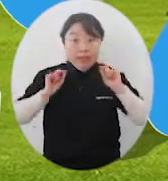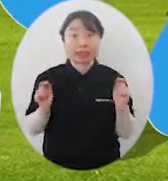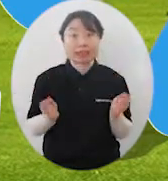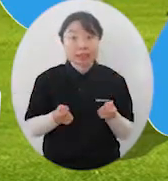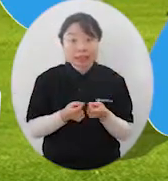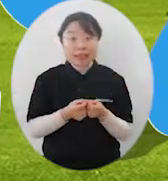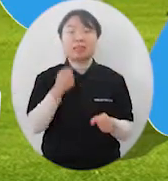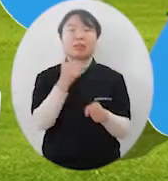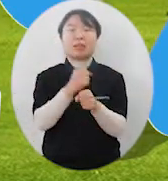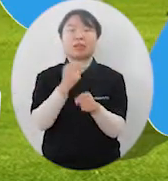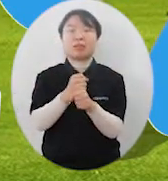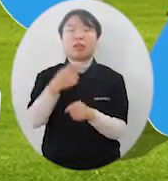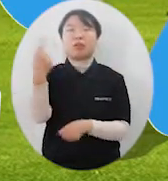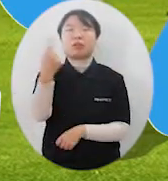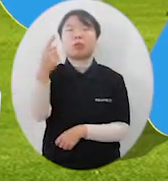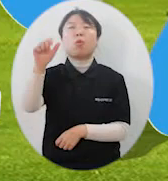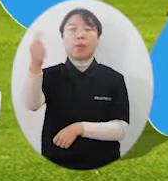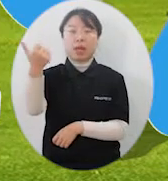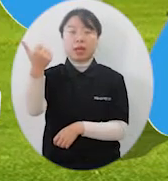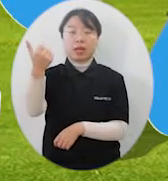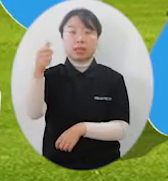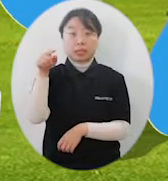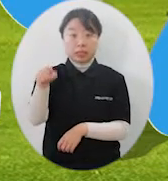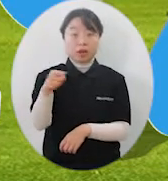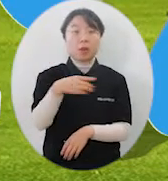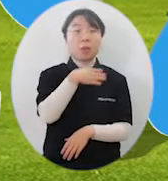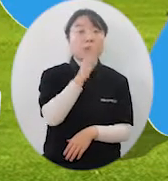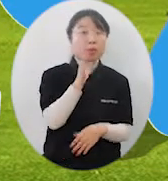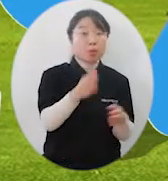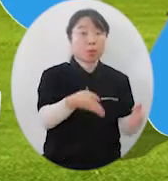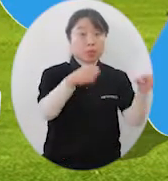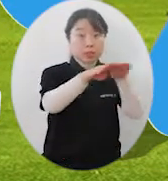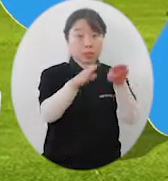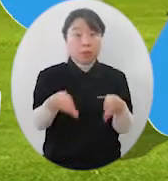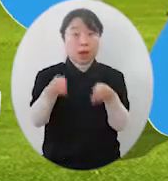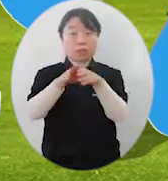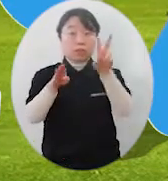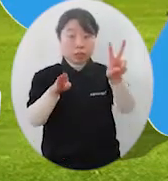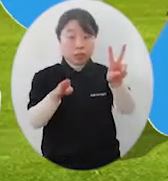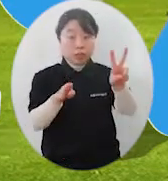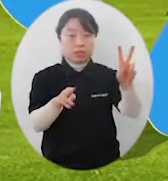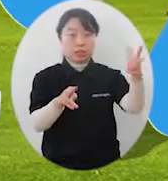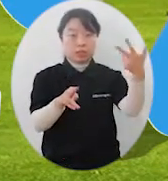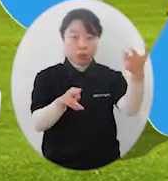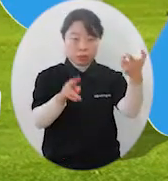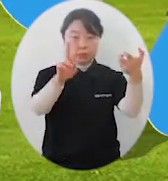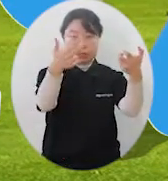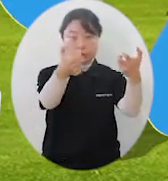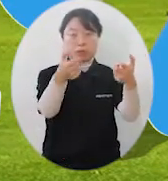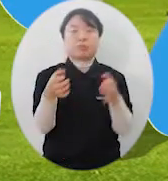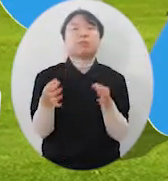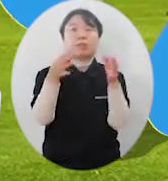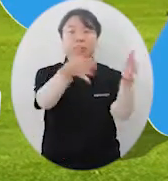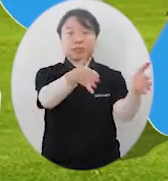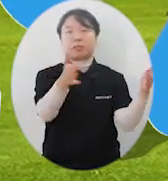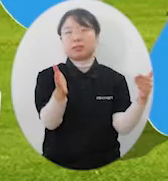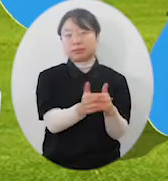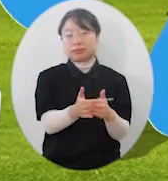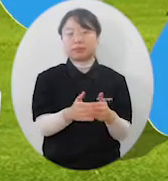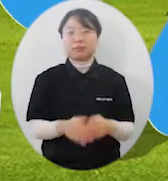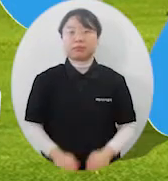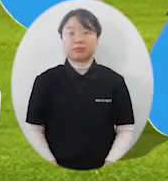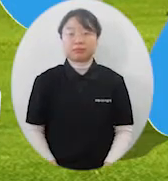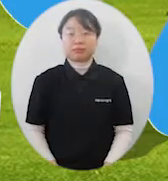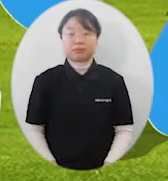1,500개를 12월 8일 아름채 사랑채 노인복지관에 각각 750개씩 기증했습니다.